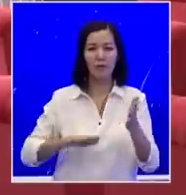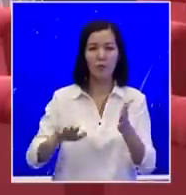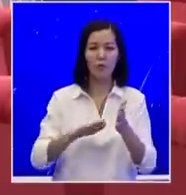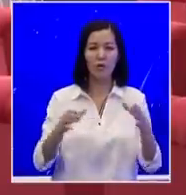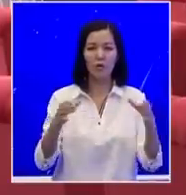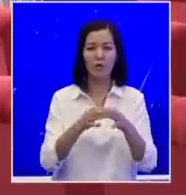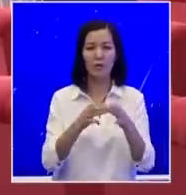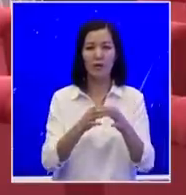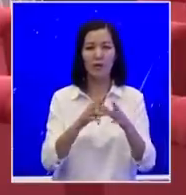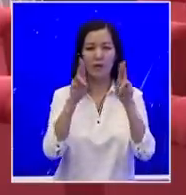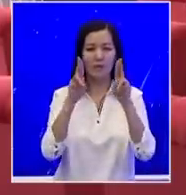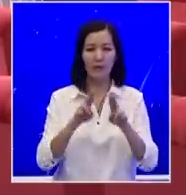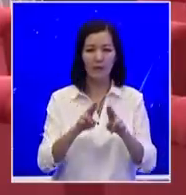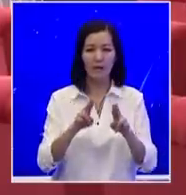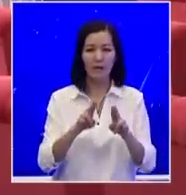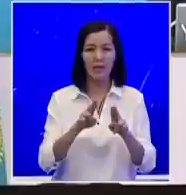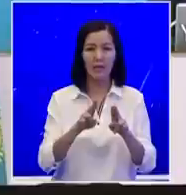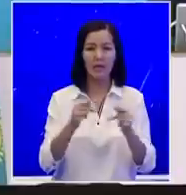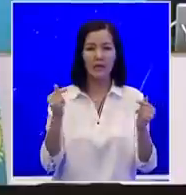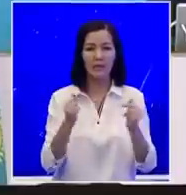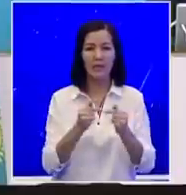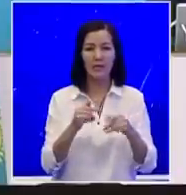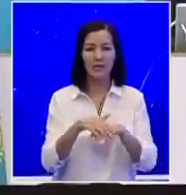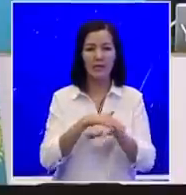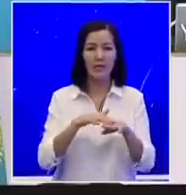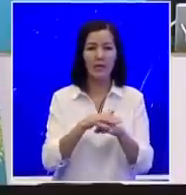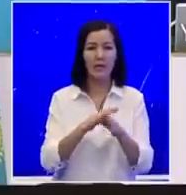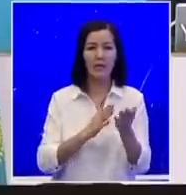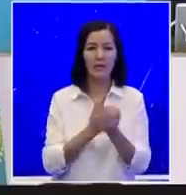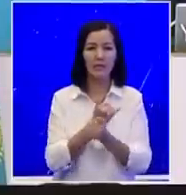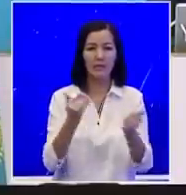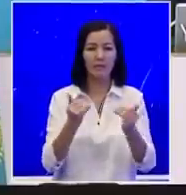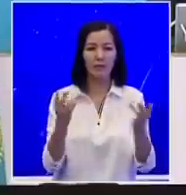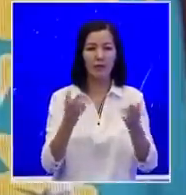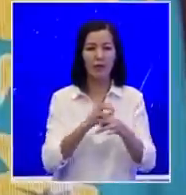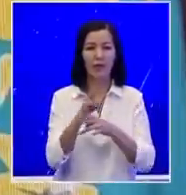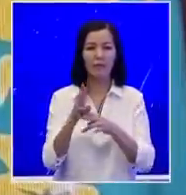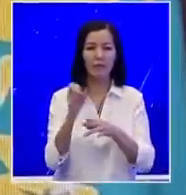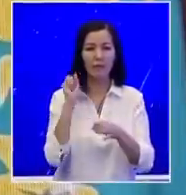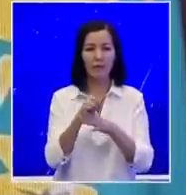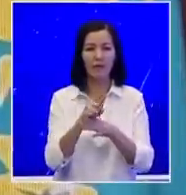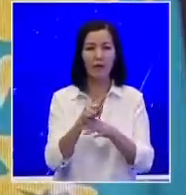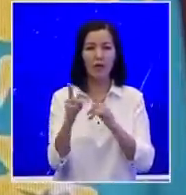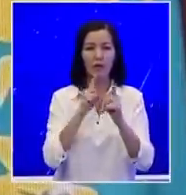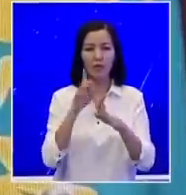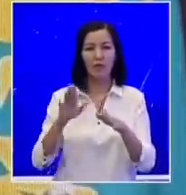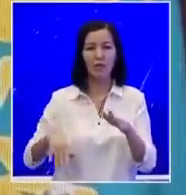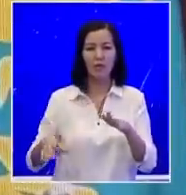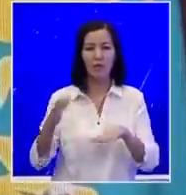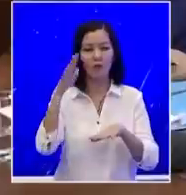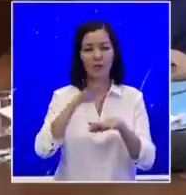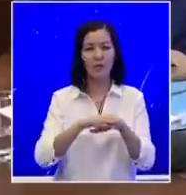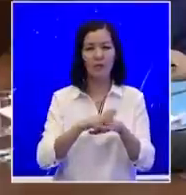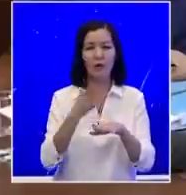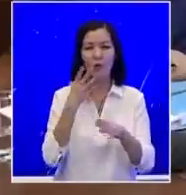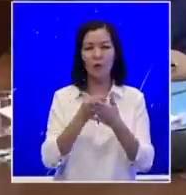әзірлеген ережелерге сәйкес саяжай алқаптарының халыққа қол жетімділігін қамтамасыз ету тапсырылды. Жиыннан соң Амандық Баталов